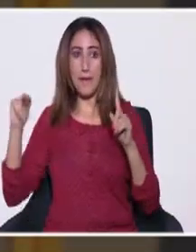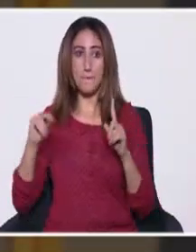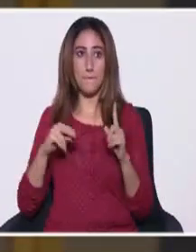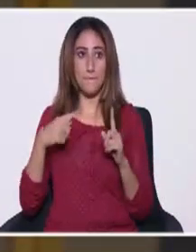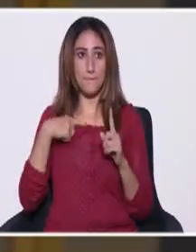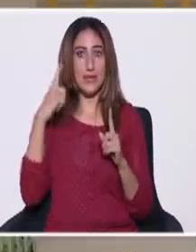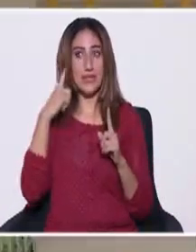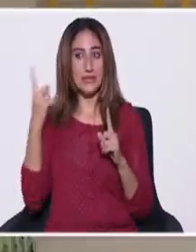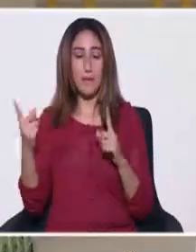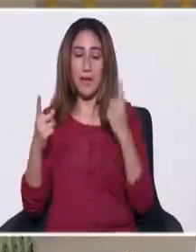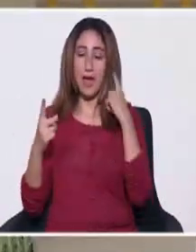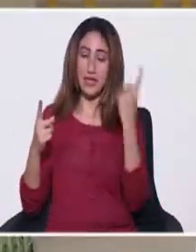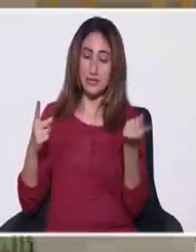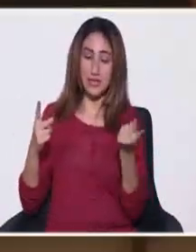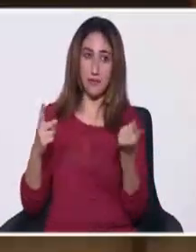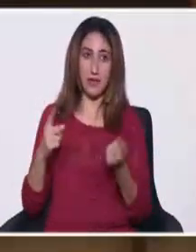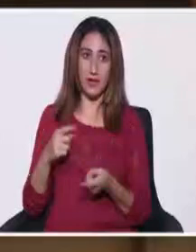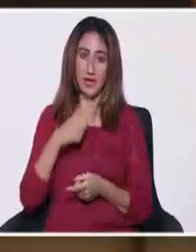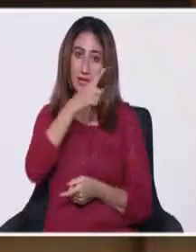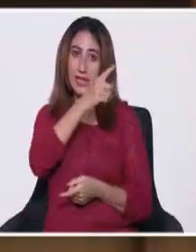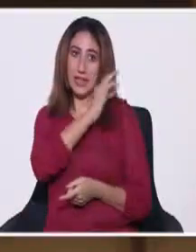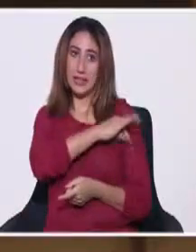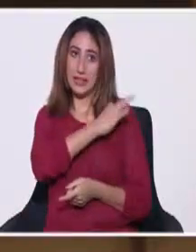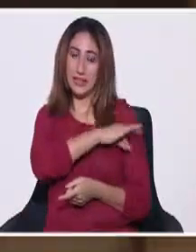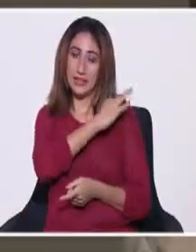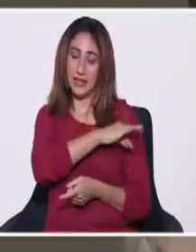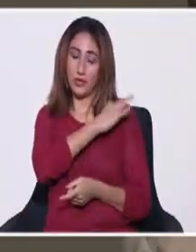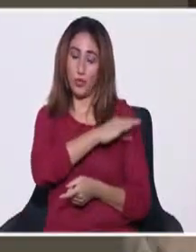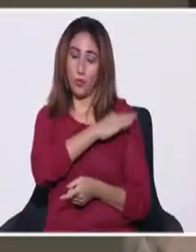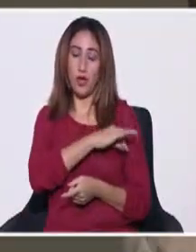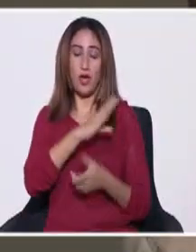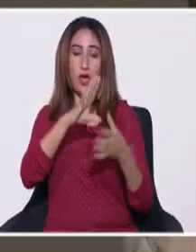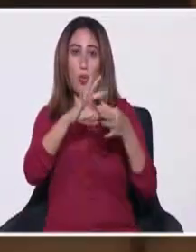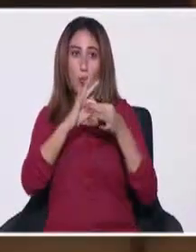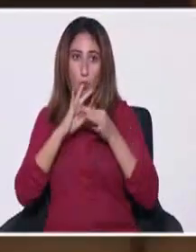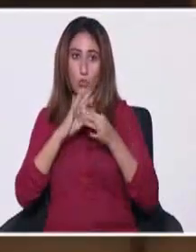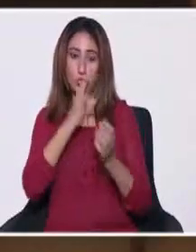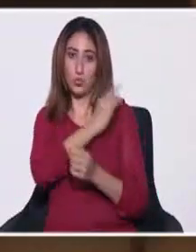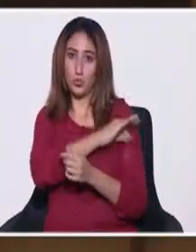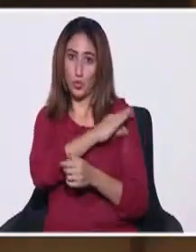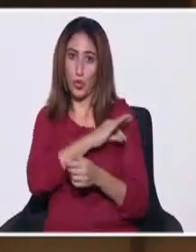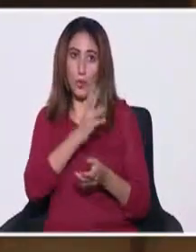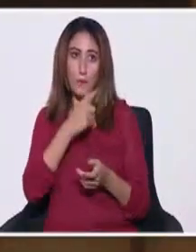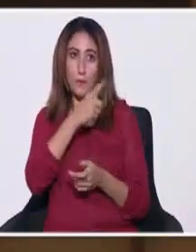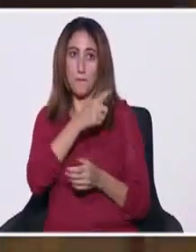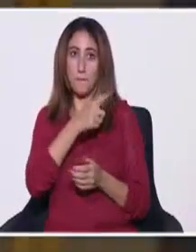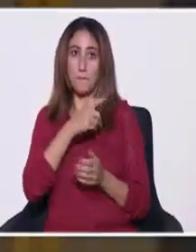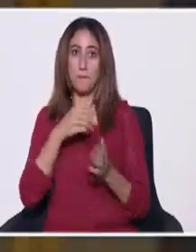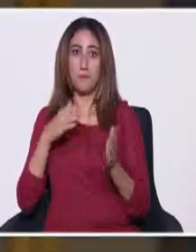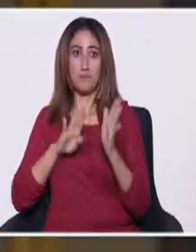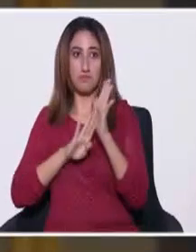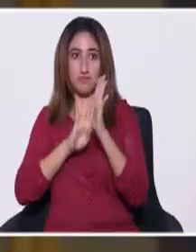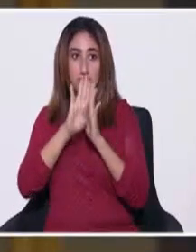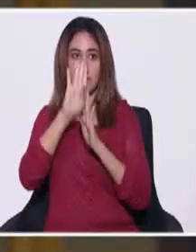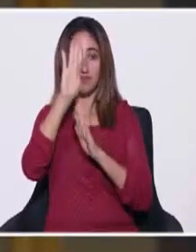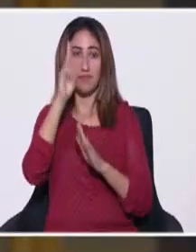سمعت قصصكم الصراحه. اصل عندك يعني تجربه بصراحه، لازم برضو بعد اذن حضرتك تحكي لنا برضو تجربتها واللي وصلها لهذه الفكره.